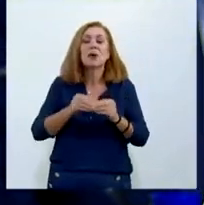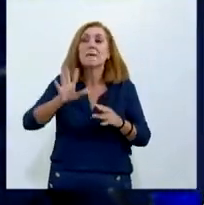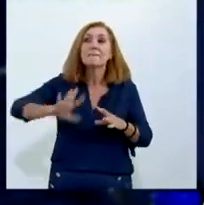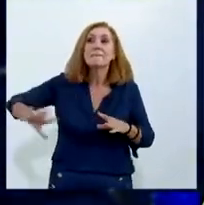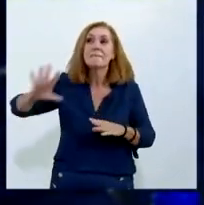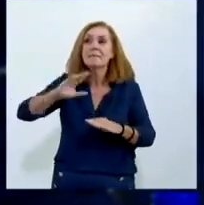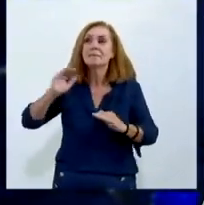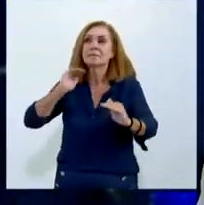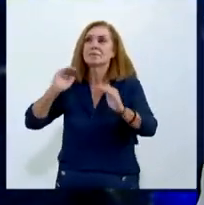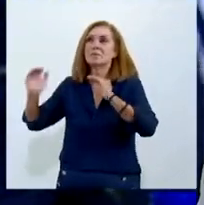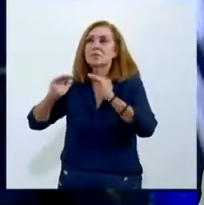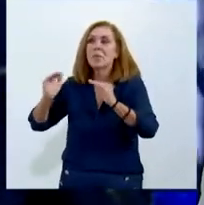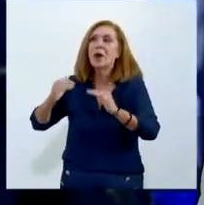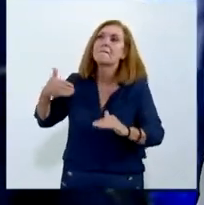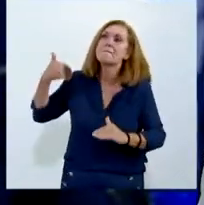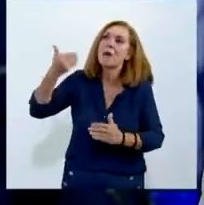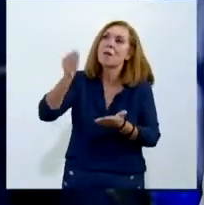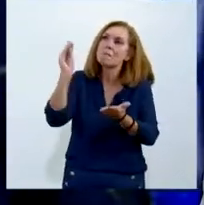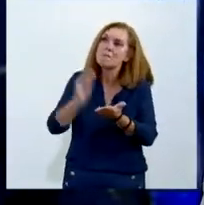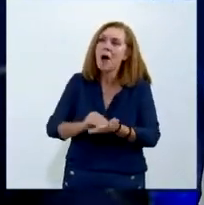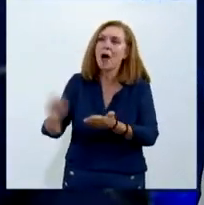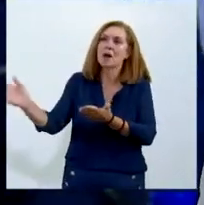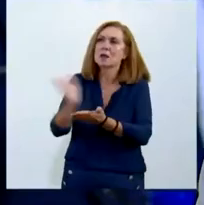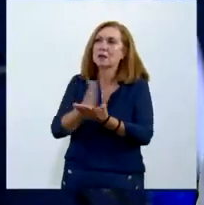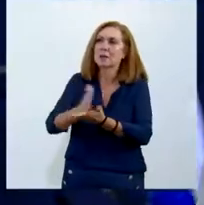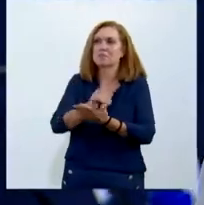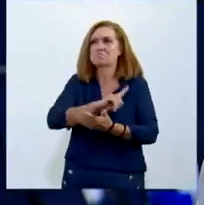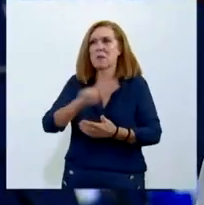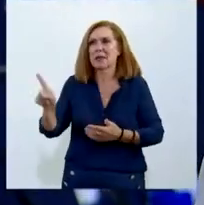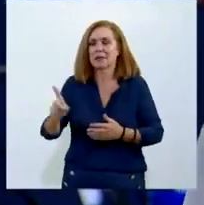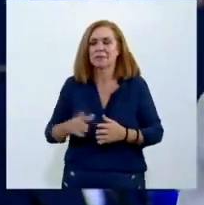περιοχής από μελλοντικές καταστροφές?